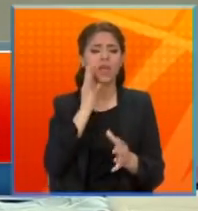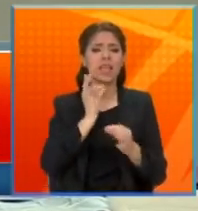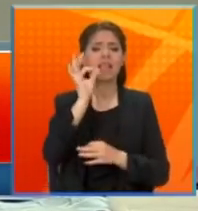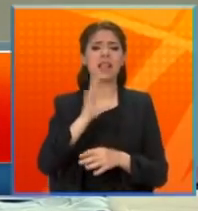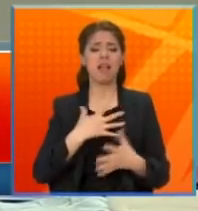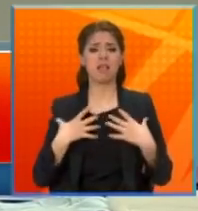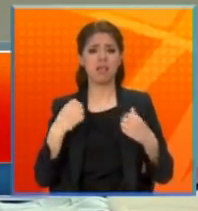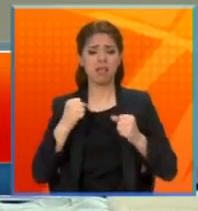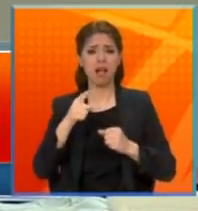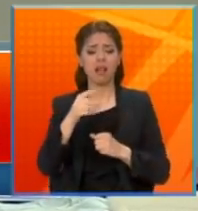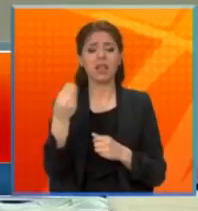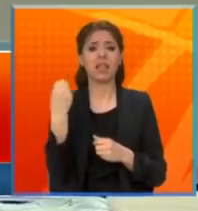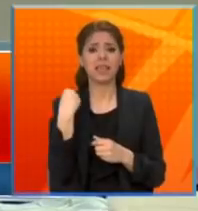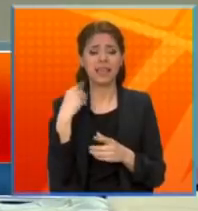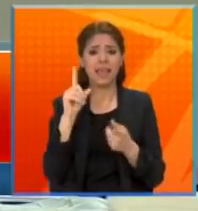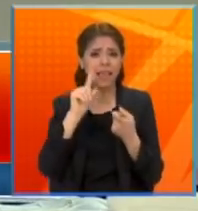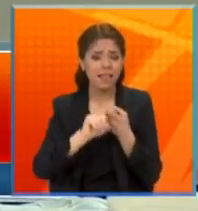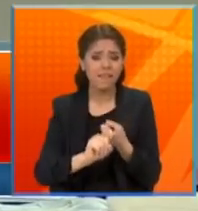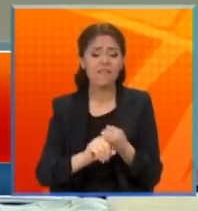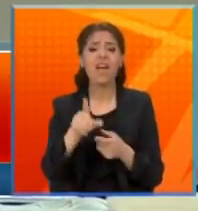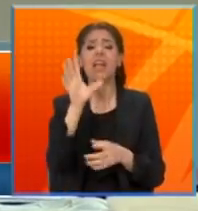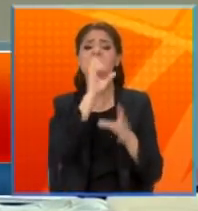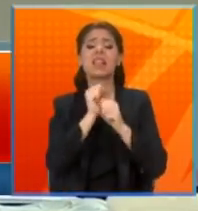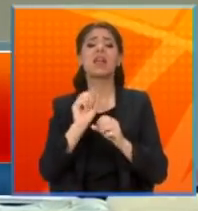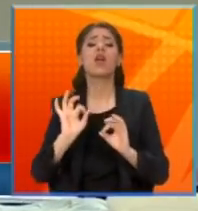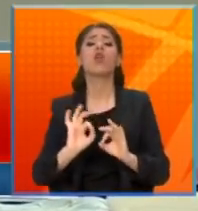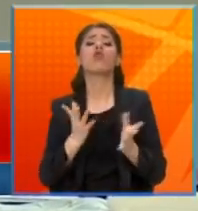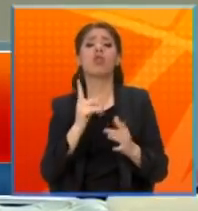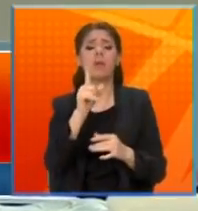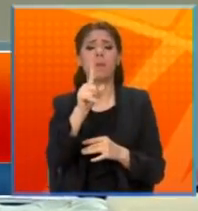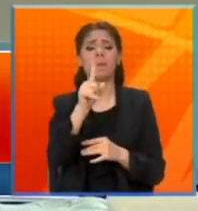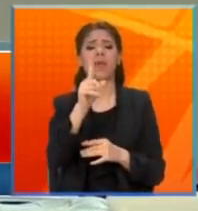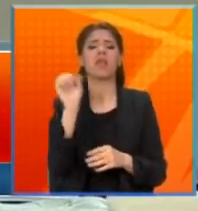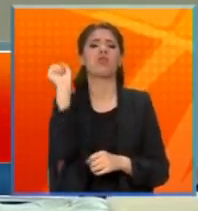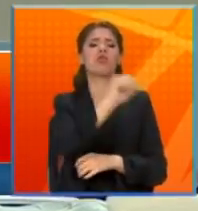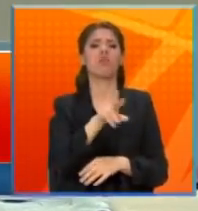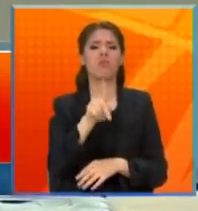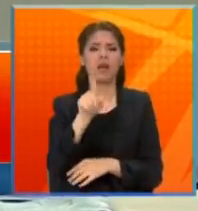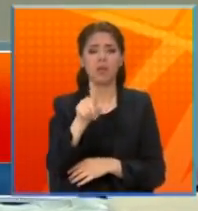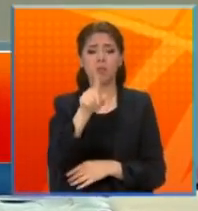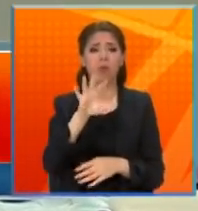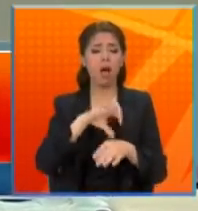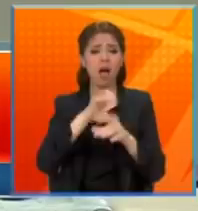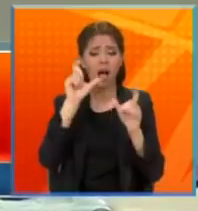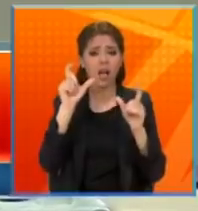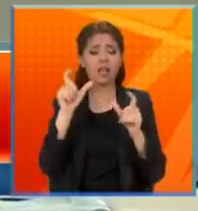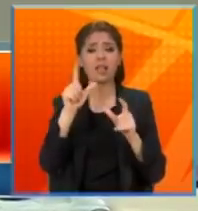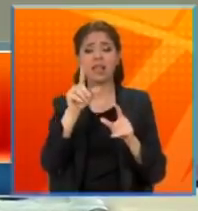sağlığının yeni ve sırrı tam olarak çözülememiş bir düşmanı. Bu hastalığa